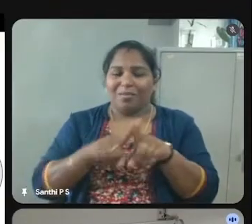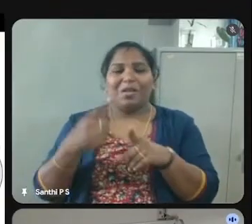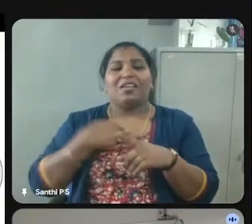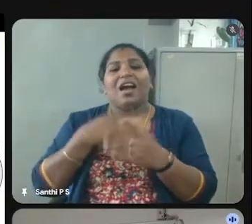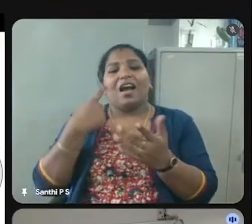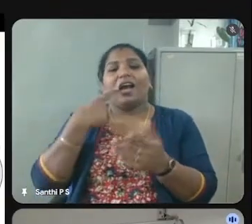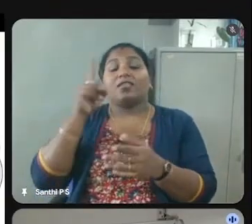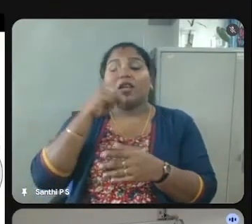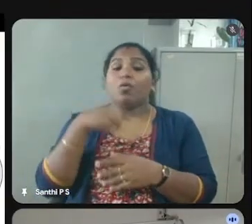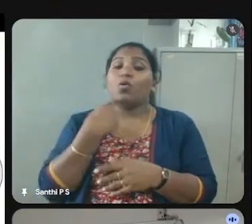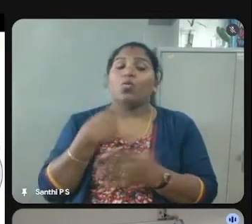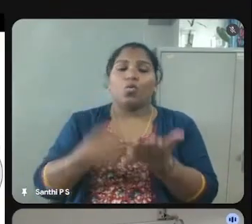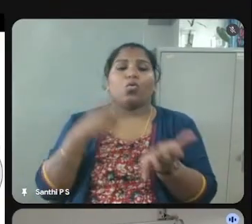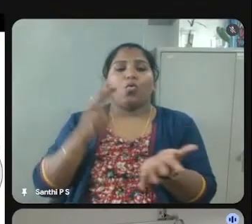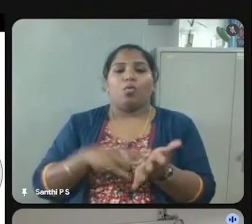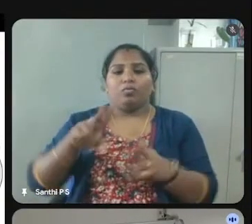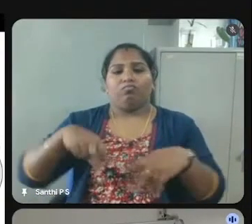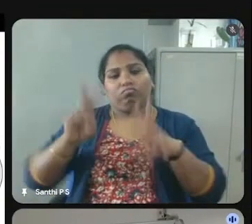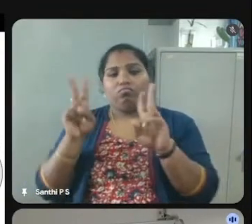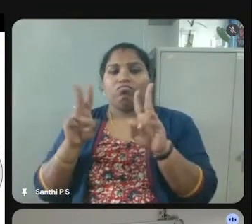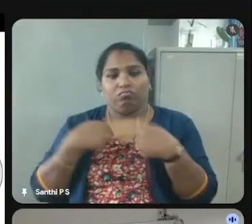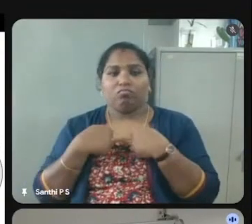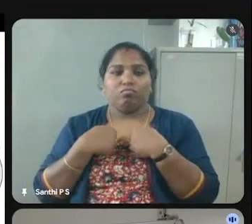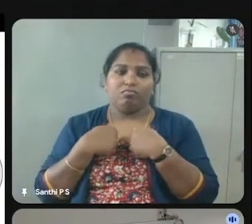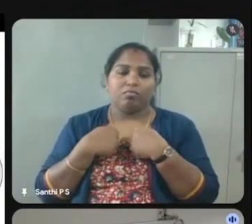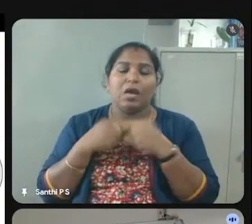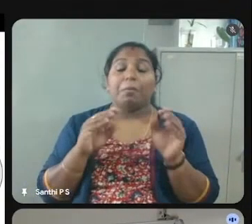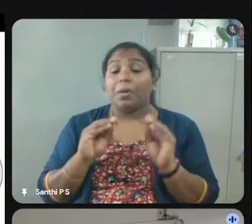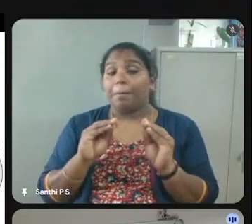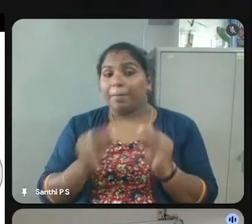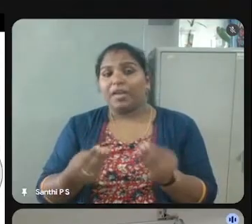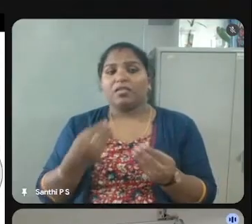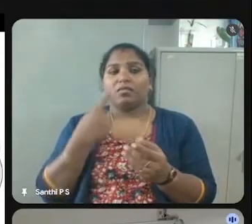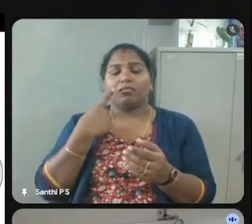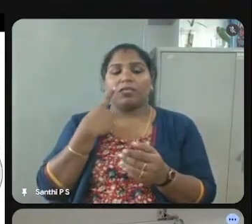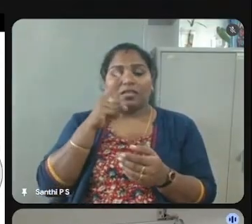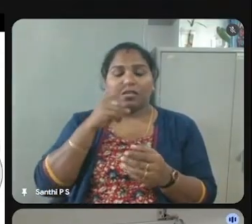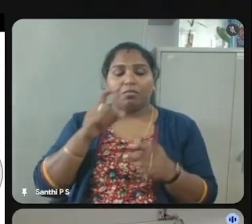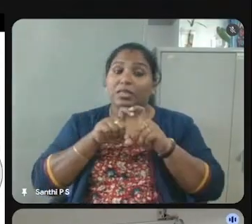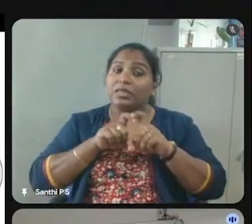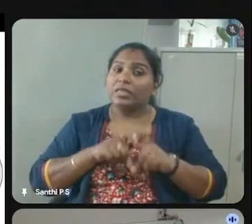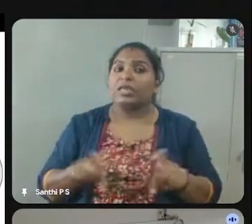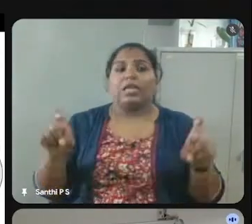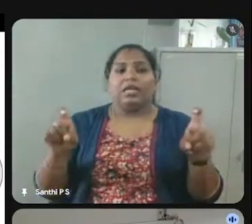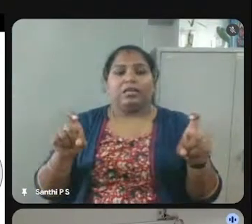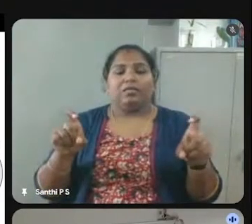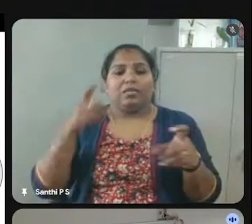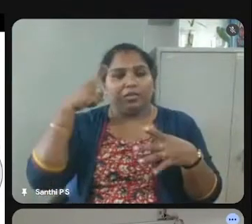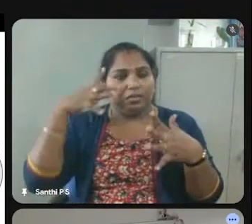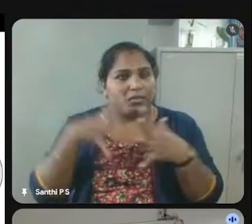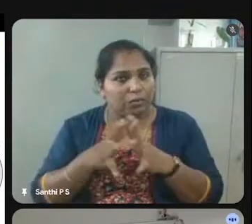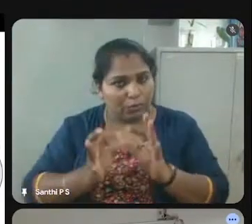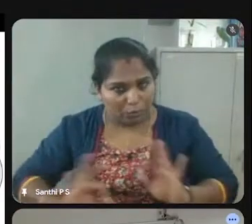റോൾ മോഡൽസ്. നമ്മൾ എന്ത് കാണിക്കുന്നു, നമ്മൾ ഓരോ സാഹചര്യങ്ങളോട് ഏതൊക്കെ രീതിയിൽ പെരുമാറുന്നത് നമ്മുടെ കുഞ്ഞ് കാണുന്നു, ആ രീതിയിൽ തന്നെയായിരിക്കും നമ്മുടെ